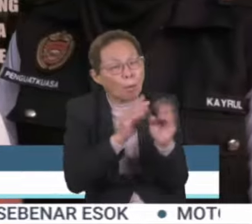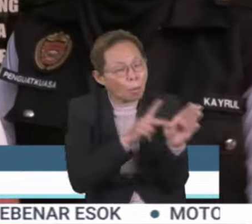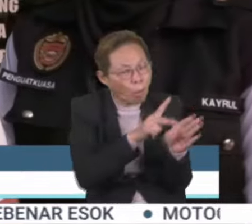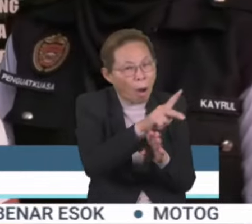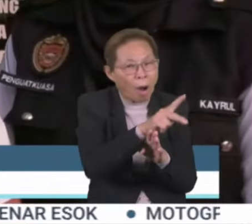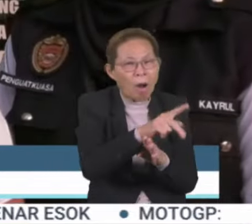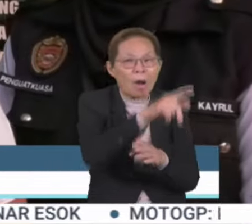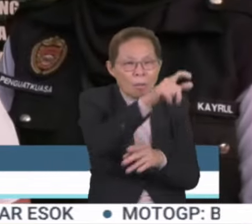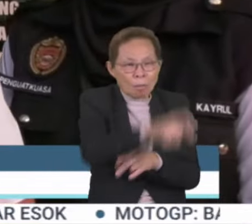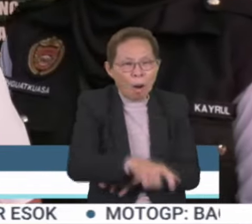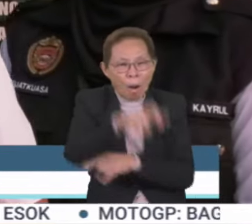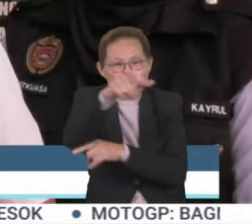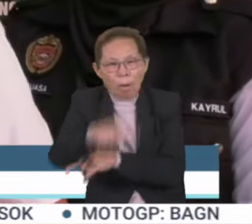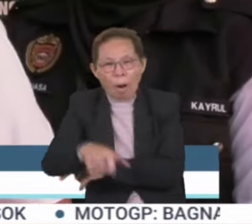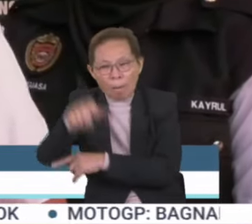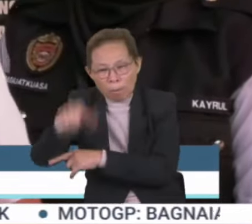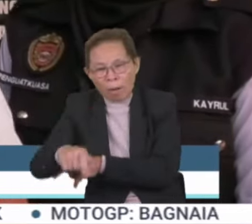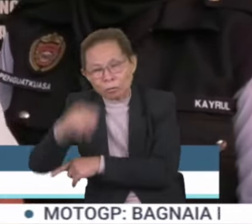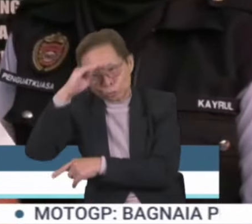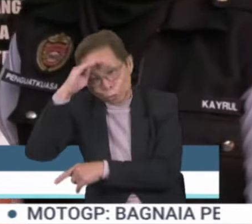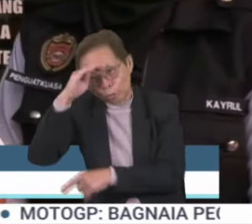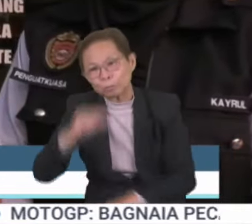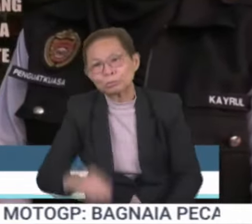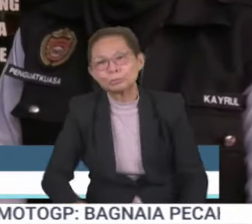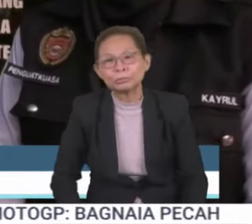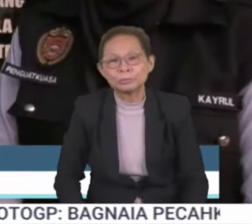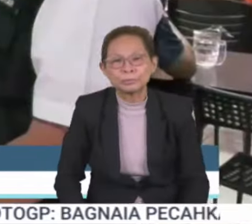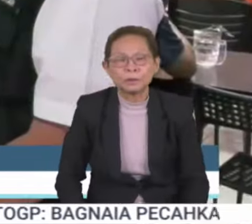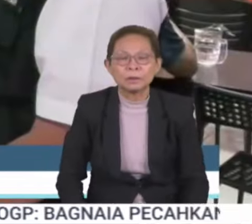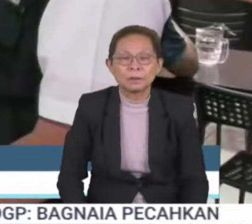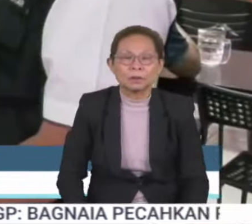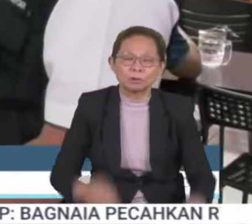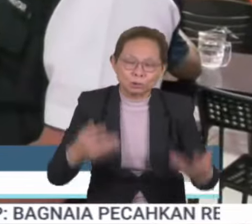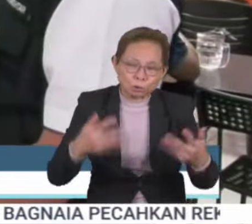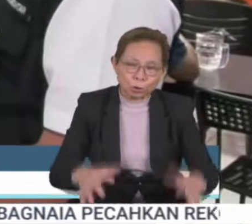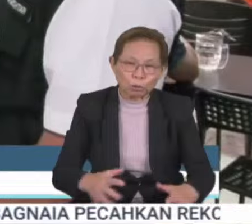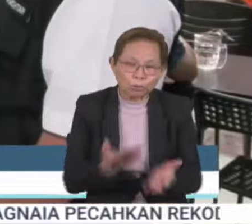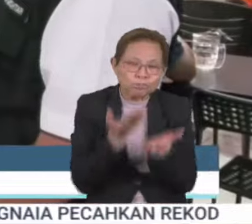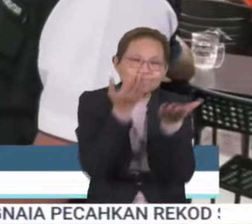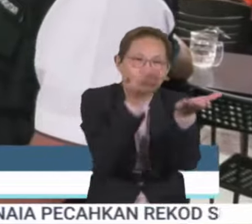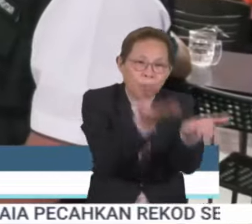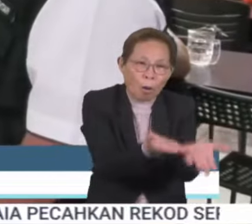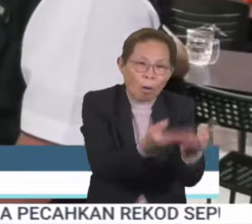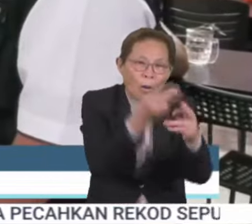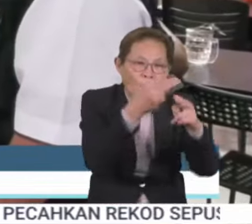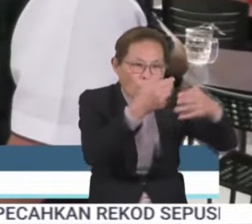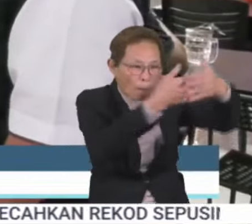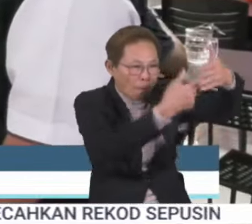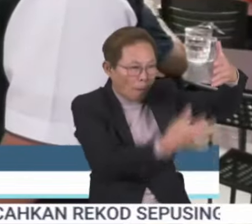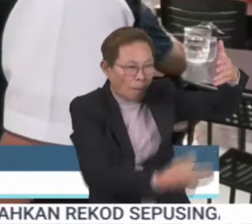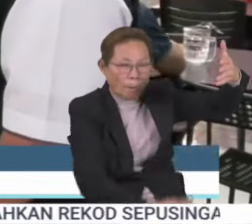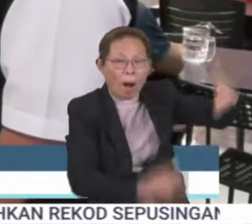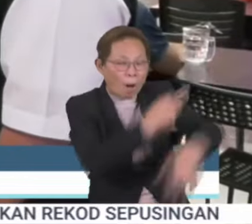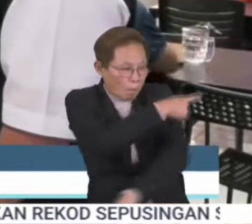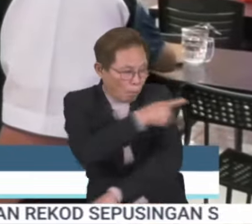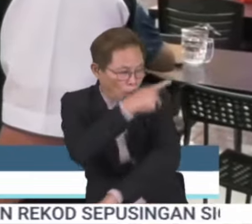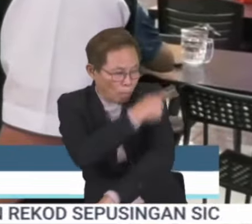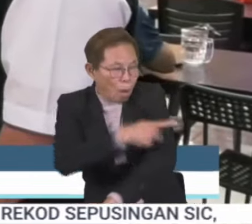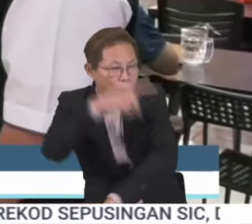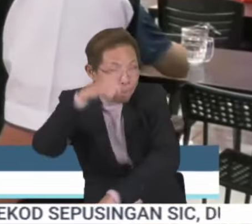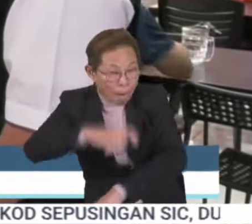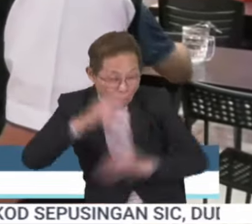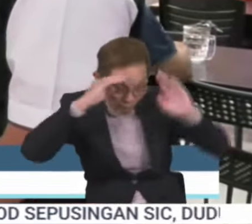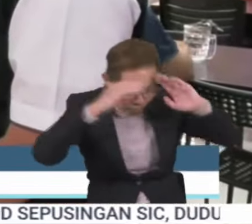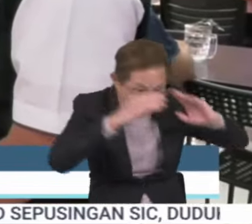kepada bangsa Johor pihaknya juga telah mengemukakan senarai fasiliti-fasiliti kesihatan yang perlu